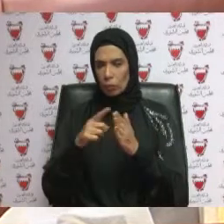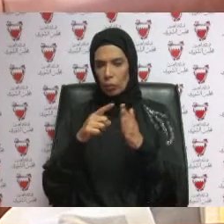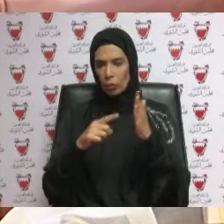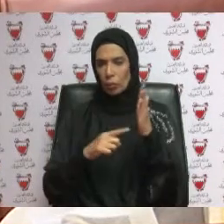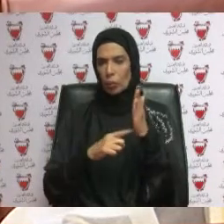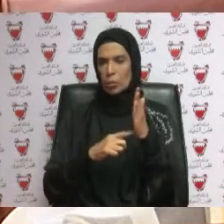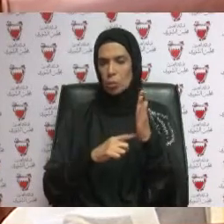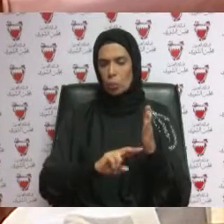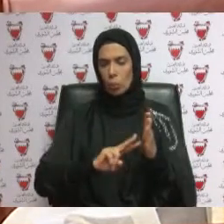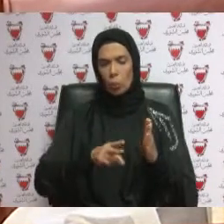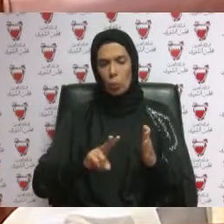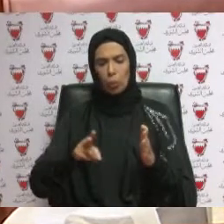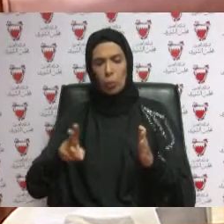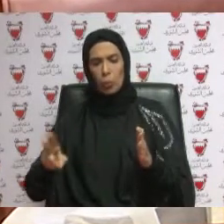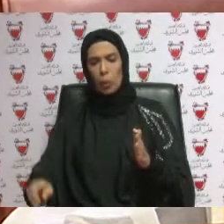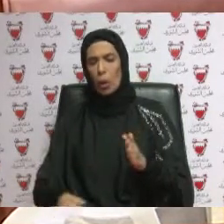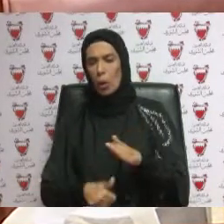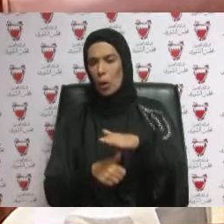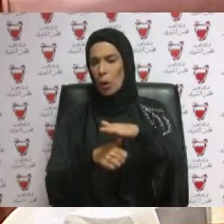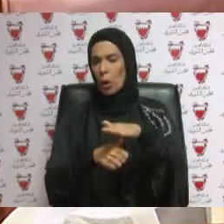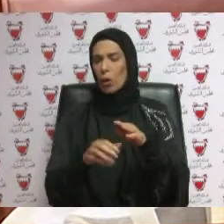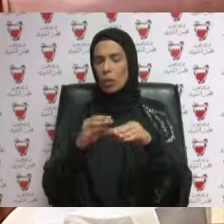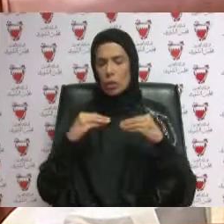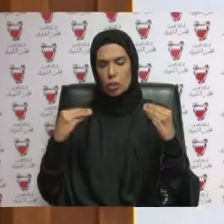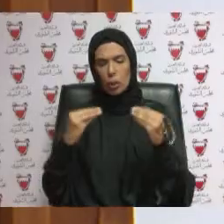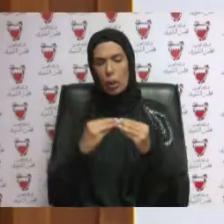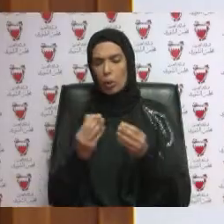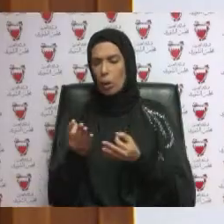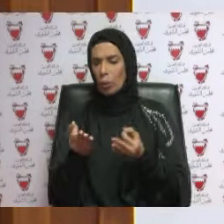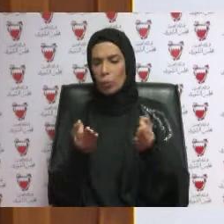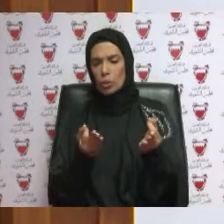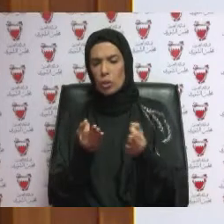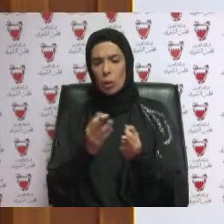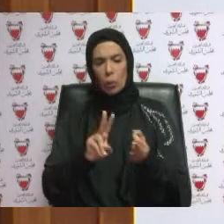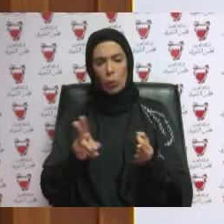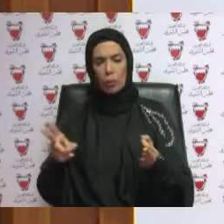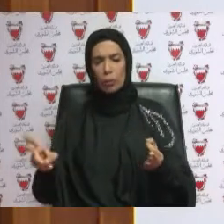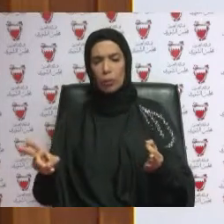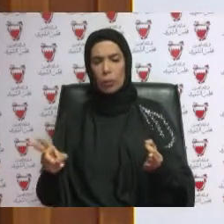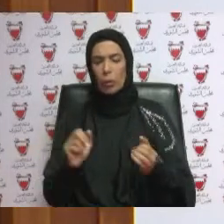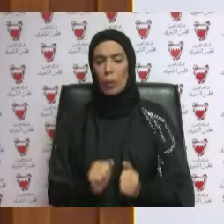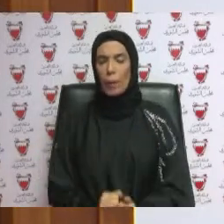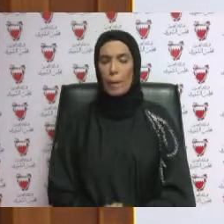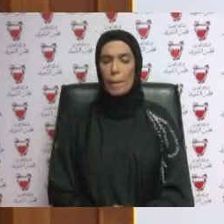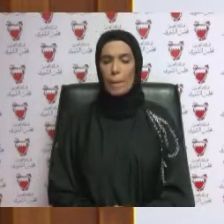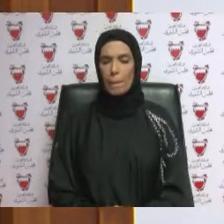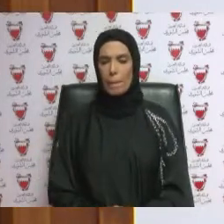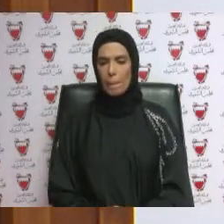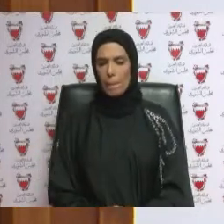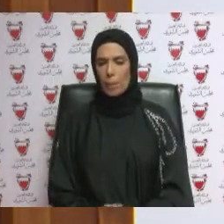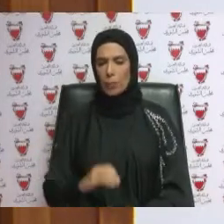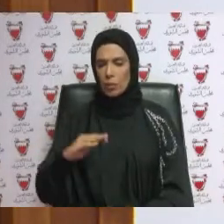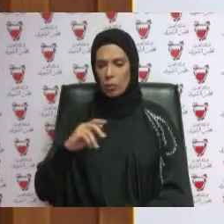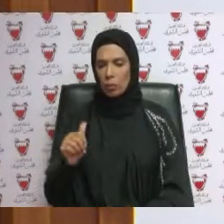نوفل عبد السلام قربال رئيس الهيئة، الدكتور علي حسن الطوالبة نائب رئيس الهيئة، إدارة شؤون اللجان السيد